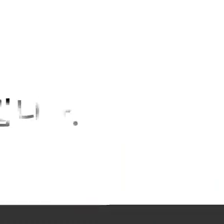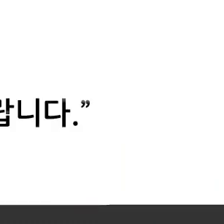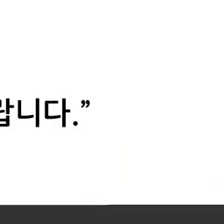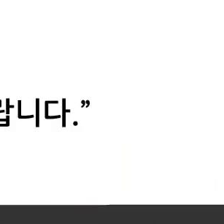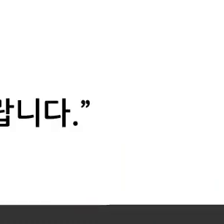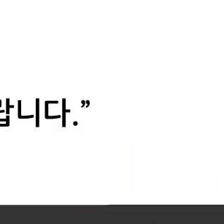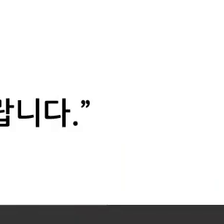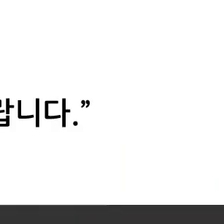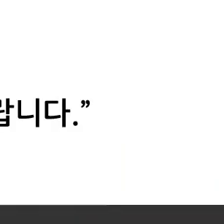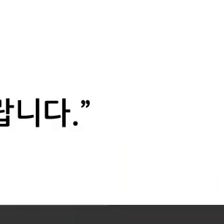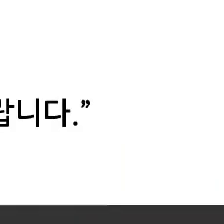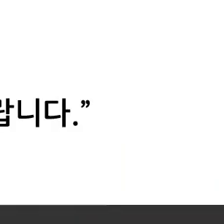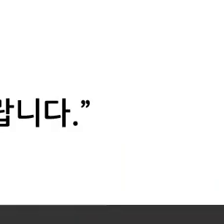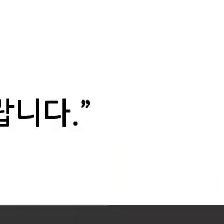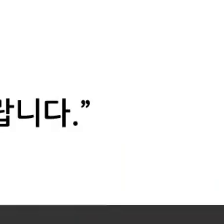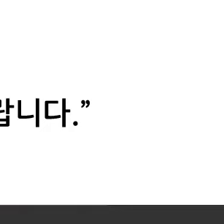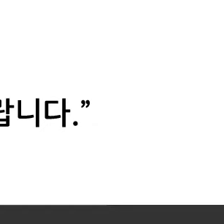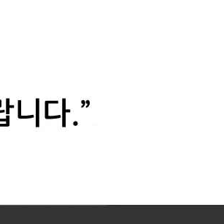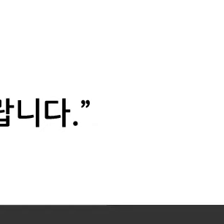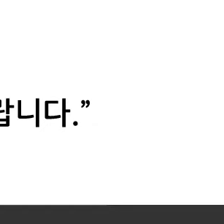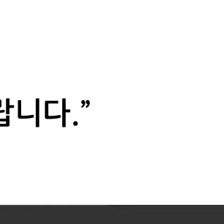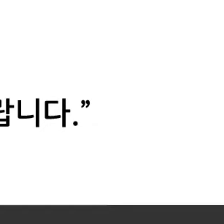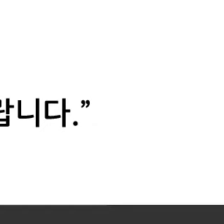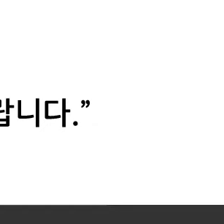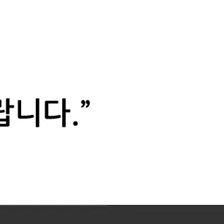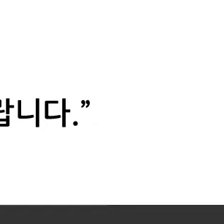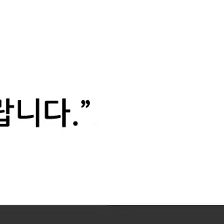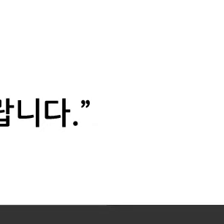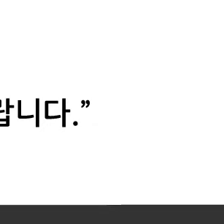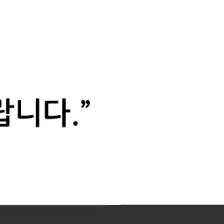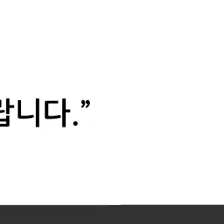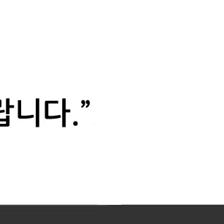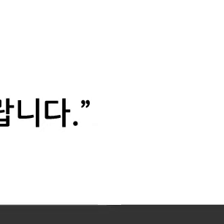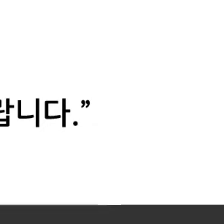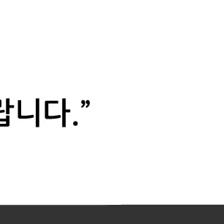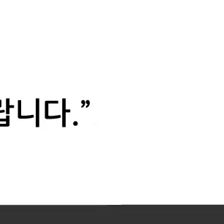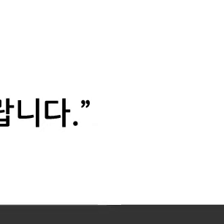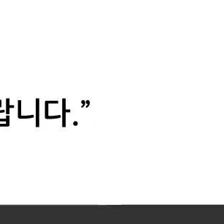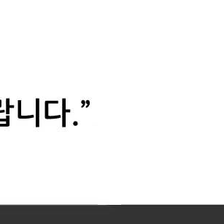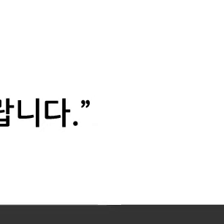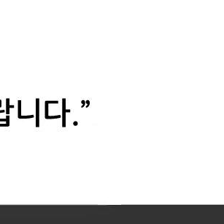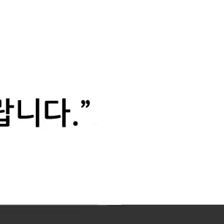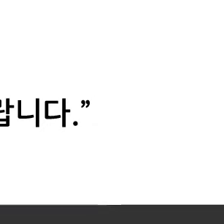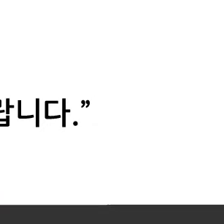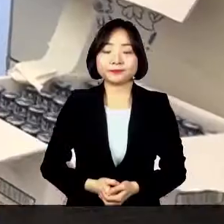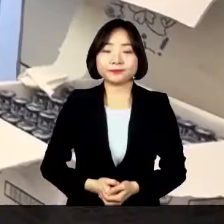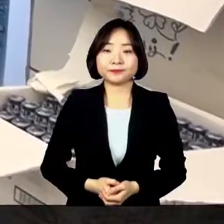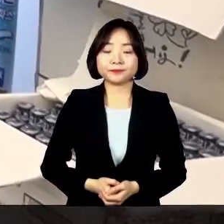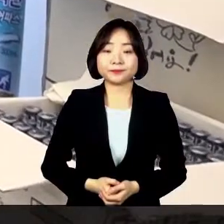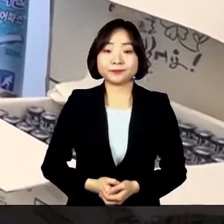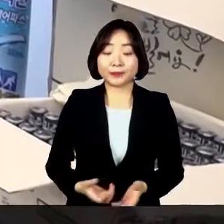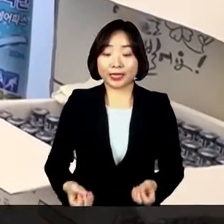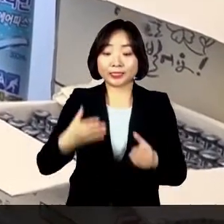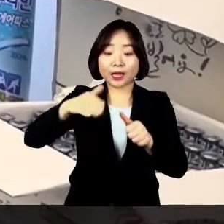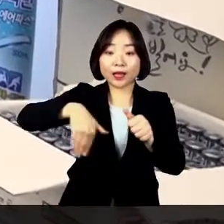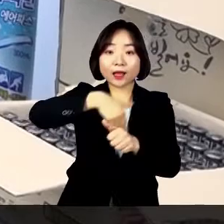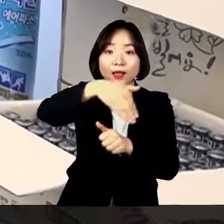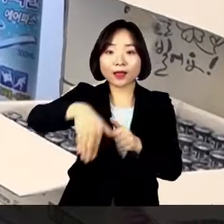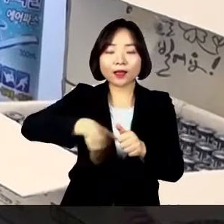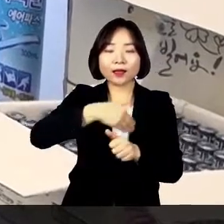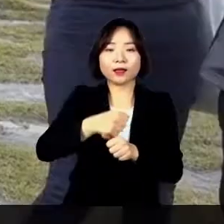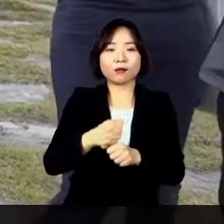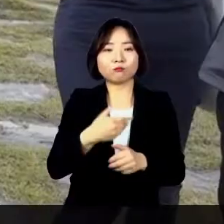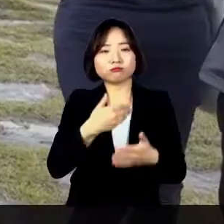오늘 그동안 갈고 닦은 기량을 마음껏 발휘하셔서 좋은 기록으로 완주를 해주시기 바랍니다. 한편 행사장